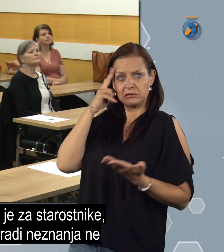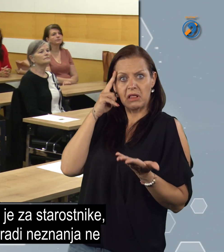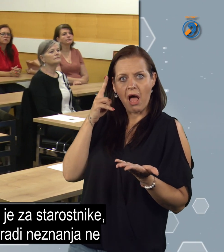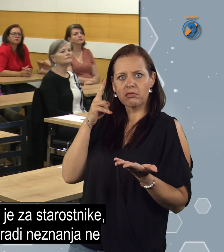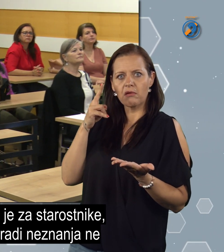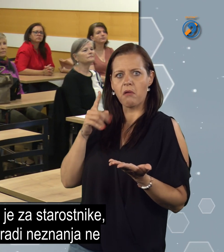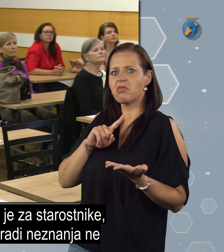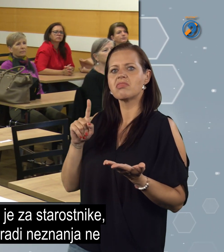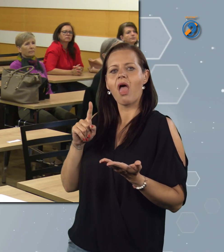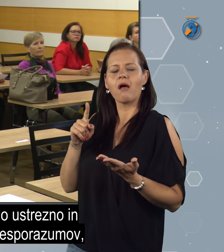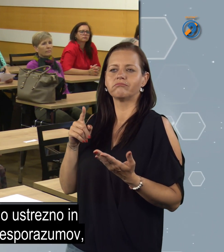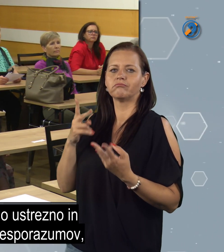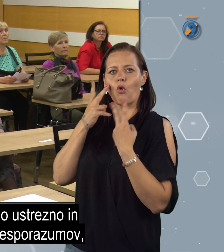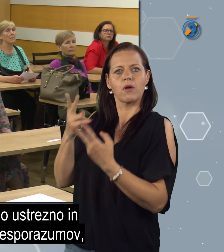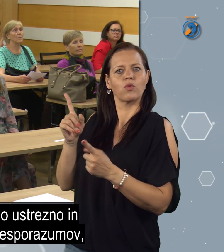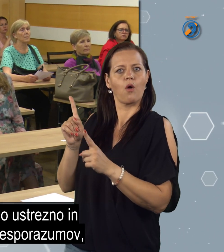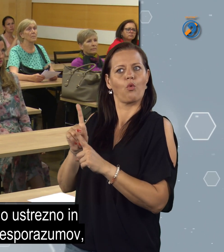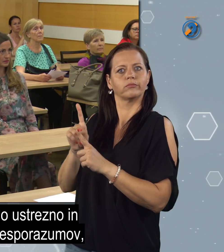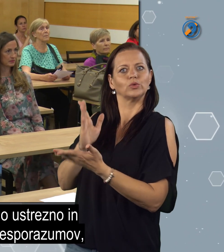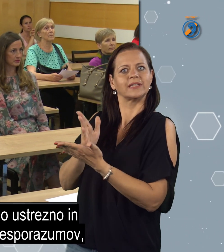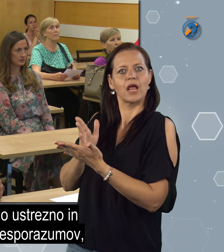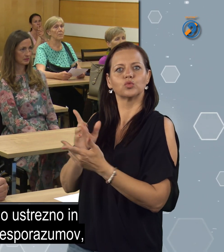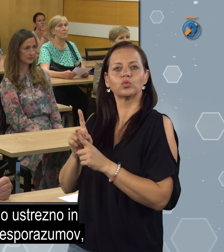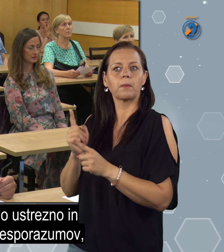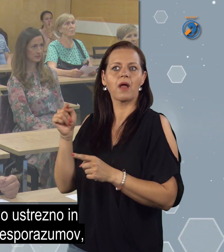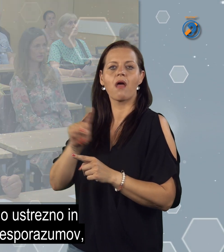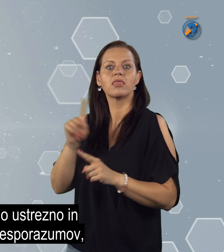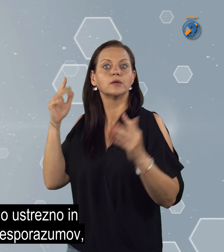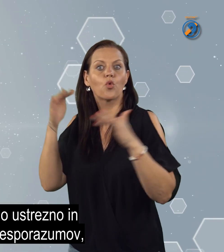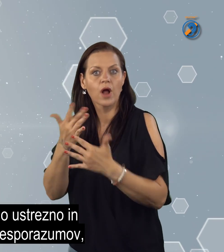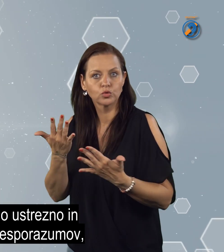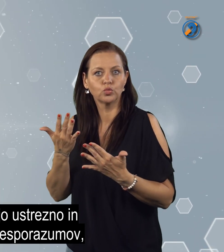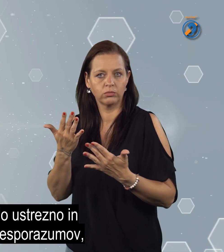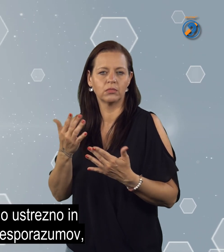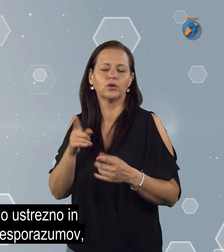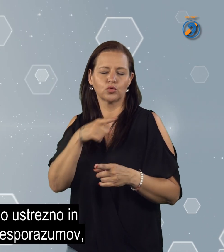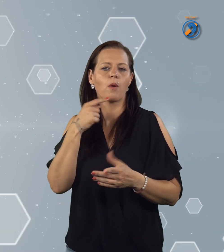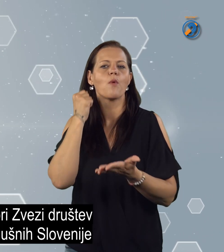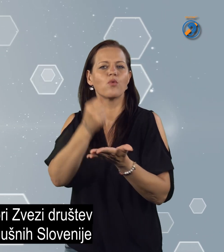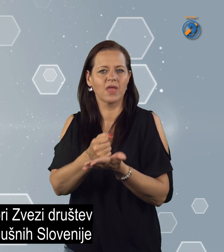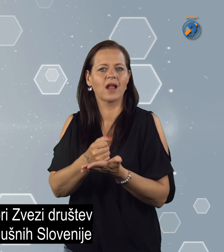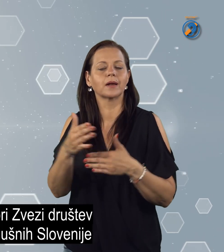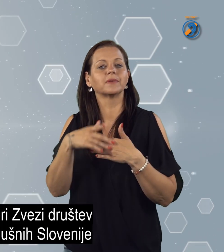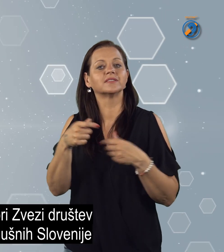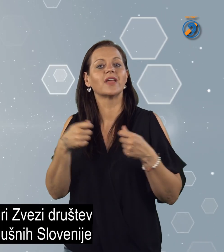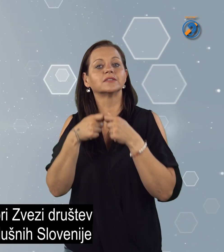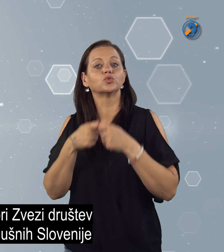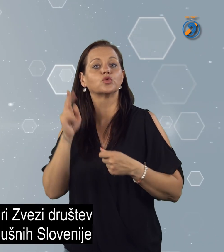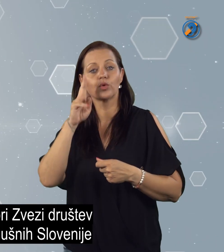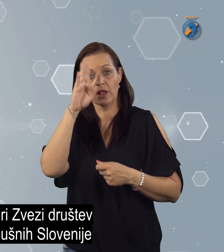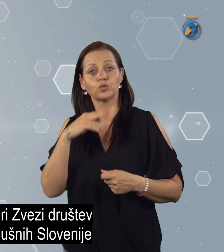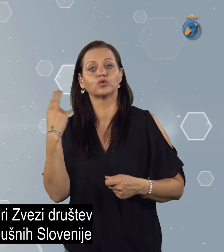ne obravnavajo ustrezno in prihaja do nesporazumov, so poudarili pri Zvezi društev gluhih in